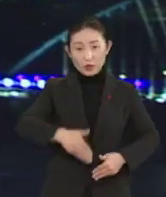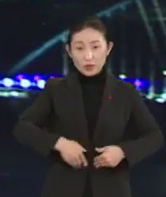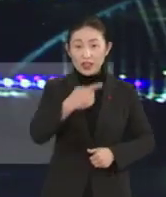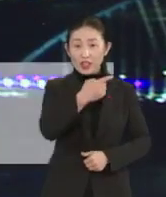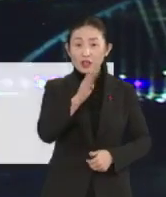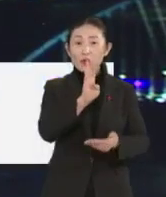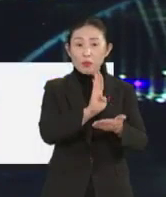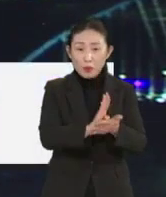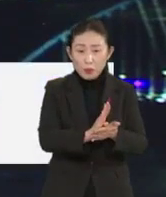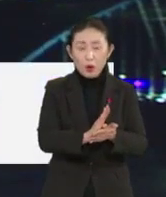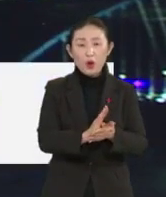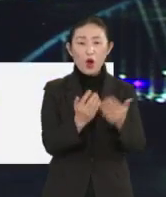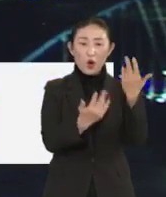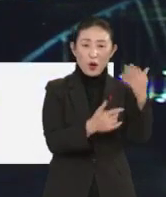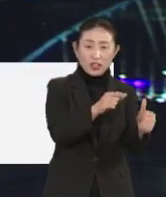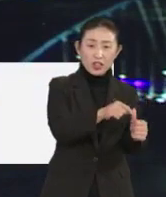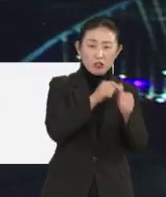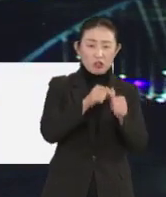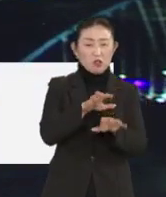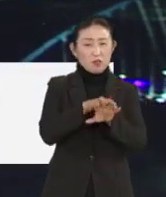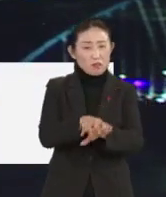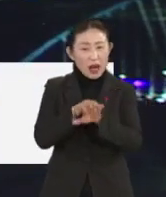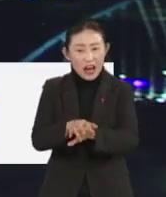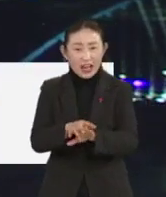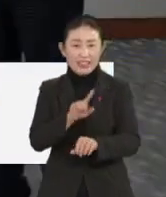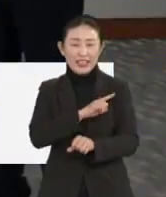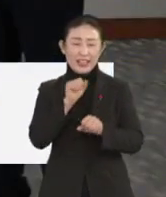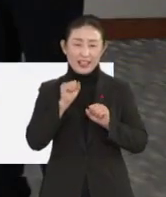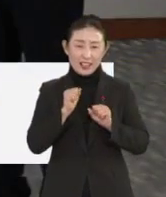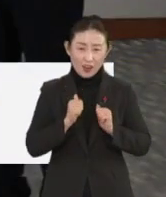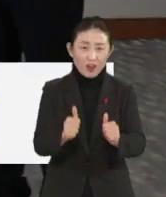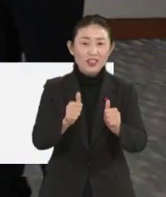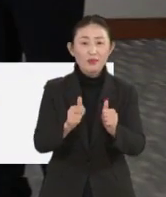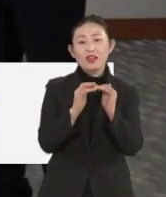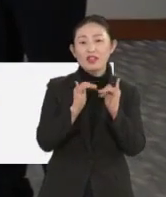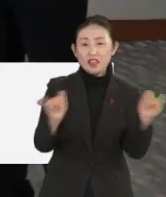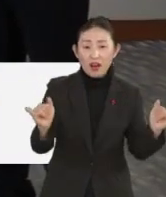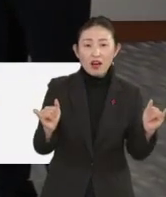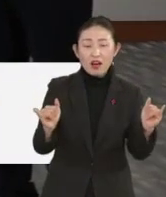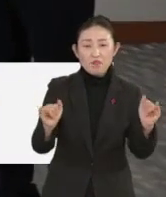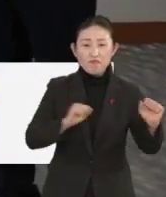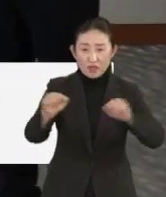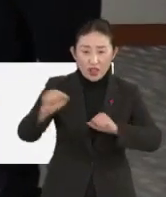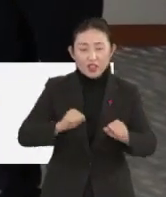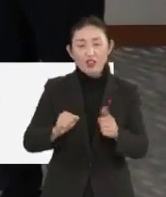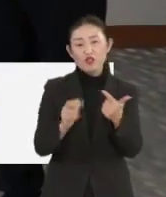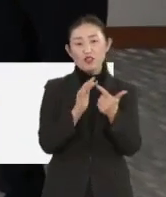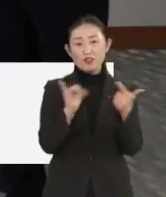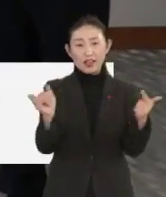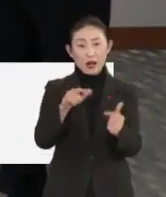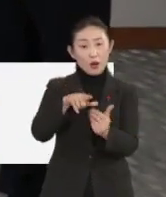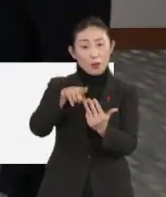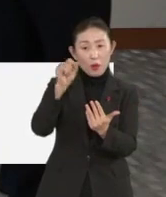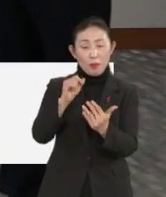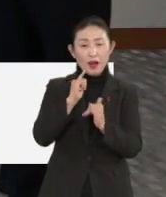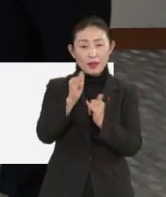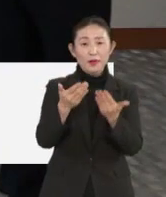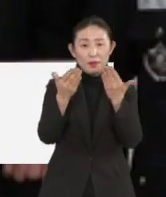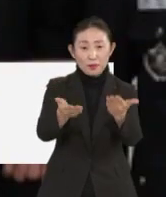충남 소방본부는 올해 화제의 구조 9급 분야에서 가장 많이 출동하고 오랜 시간 현장을 누빈 출동왕 6명을